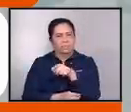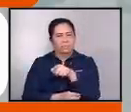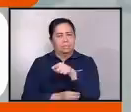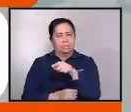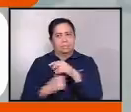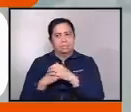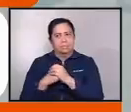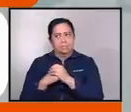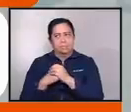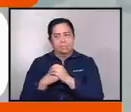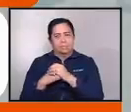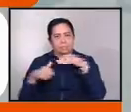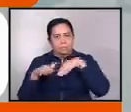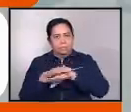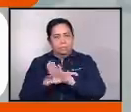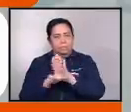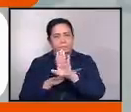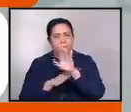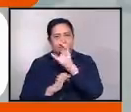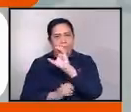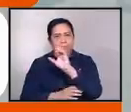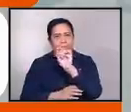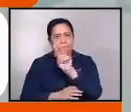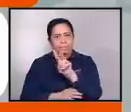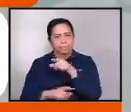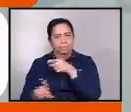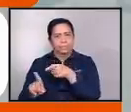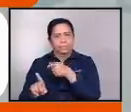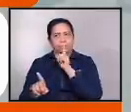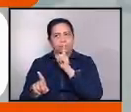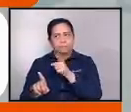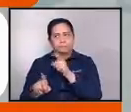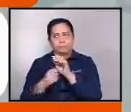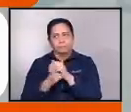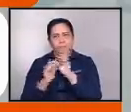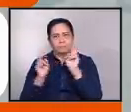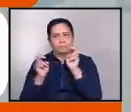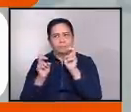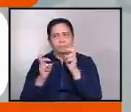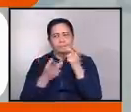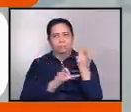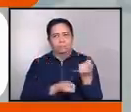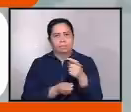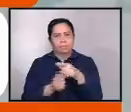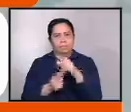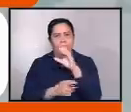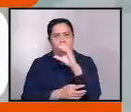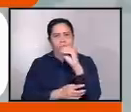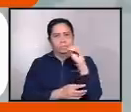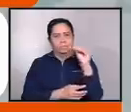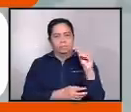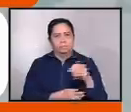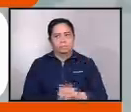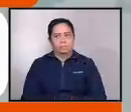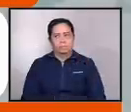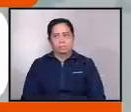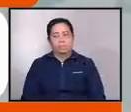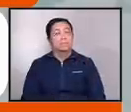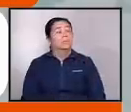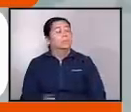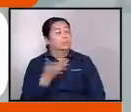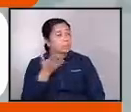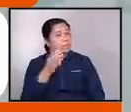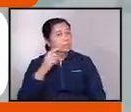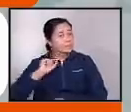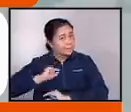yung pumasok sa CCTV, eh yun pong parang pinagkatiwalaan ng COO namin. Kaya nga po, yung